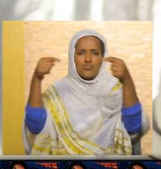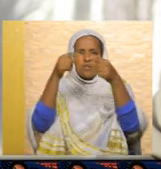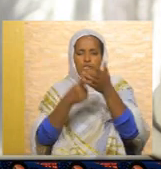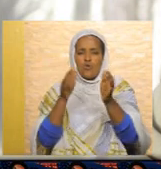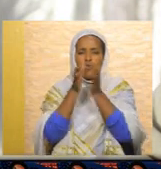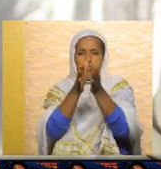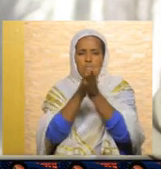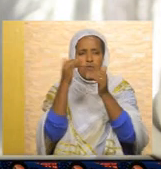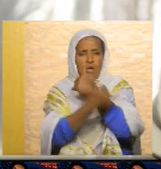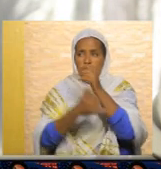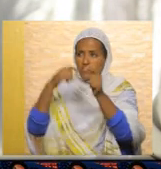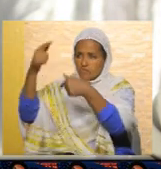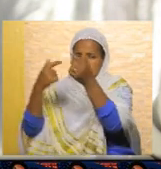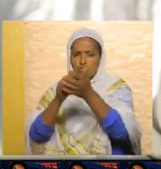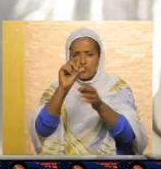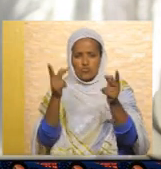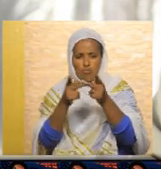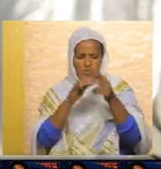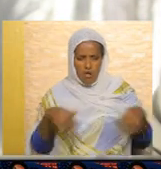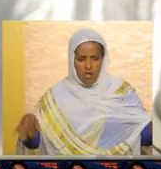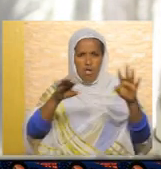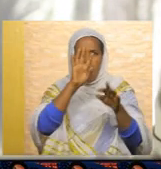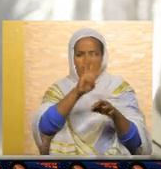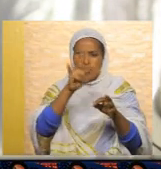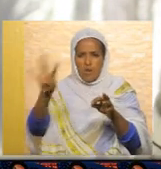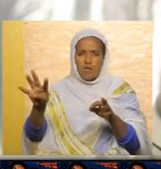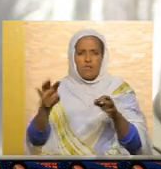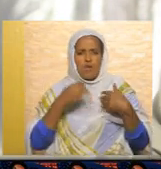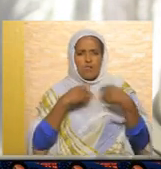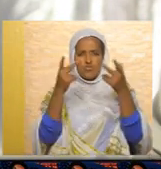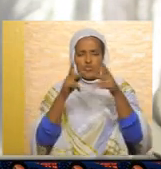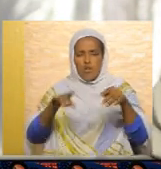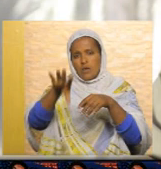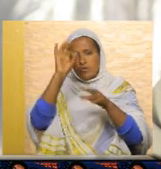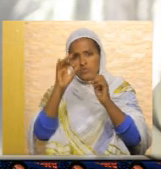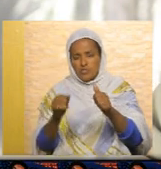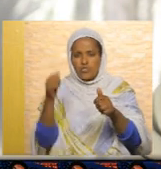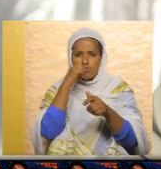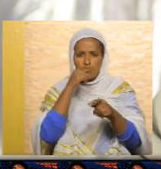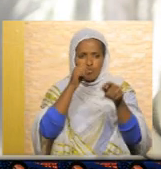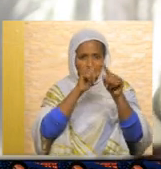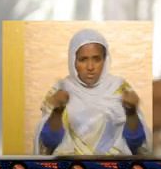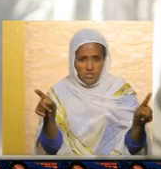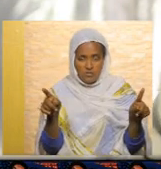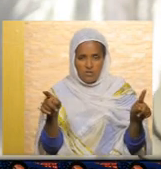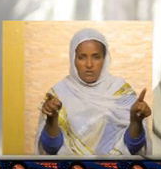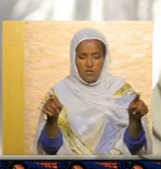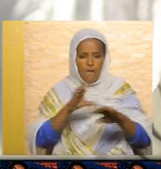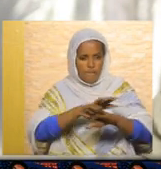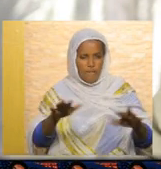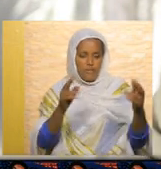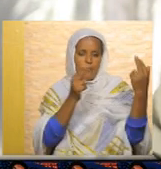እኔ ቅርብ ቀን ሳነብ የማገኛቸው የጦር መሪ የጦር አዋጊ ሁሉ ሴቶቻችን ነበሩ። እማናወራቸው በትክክል